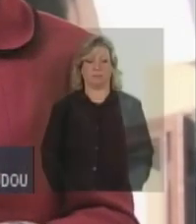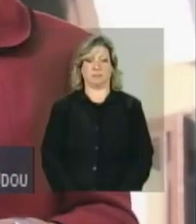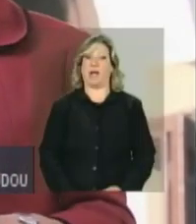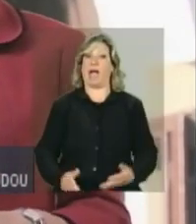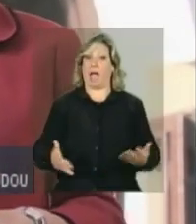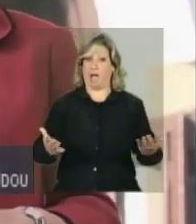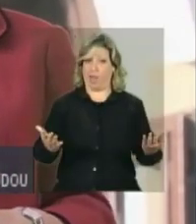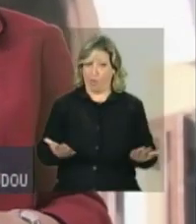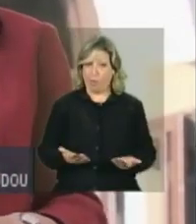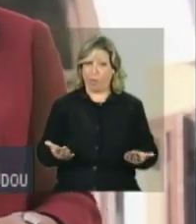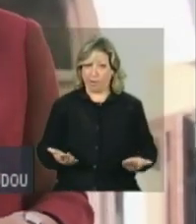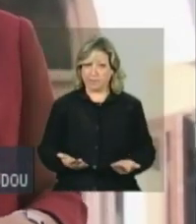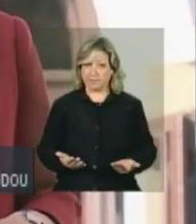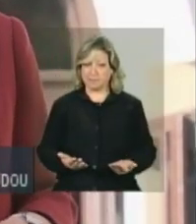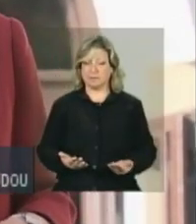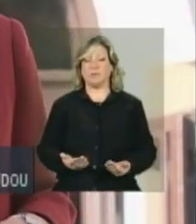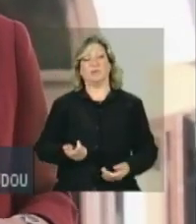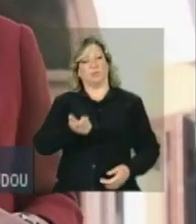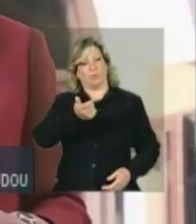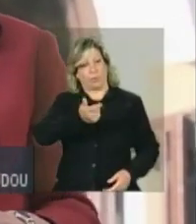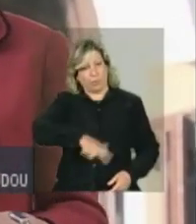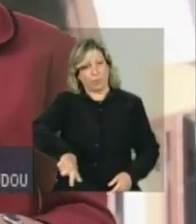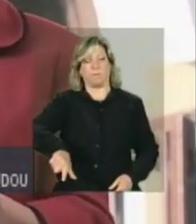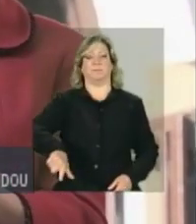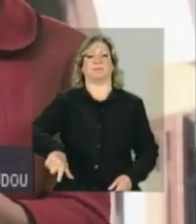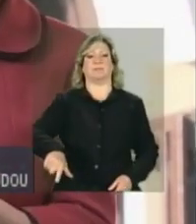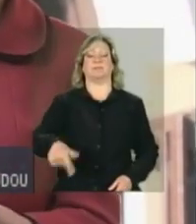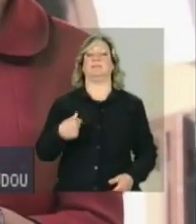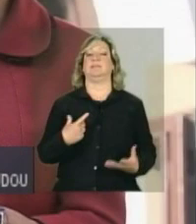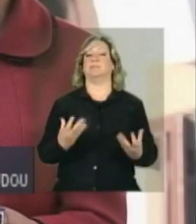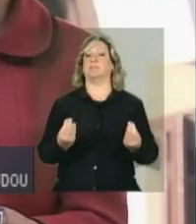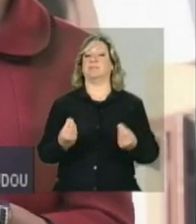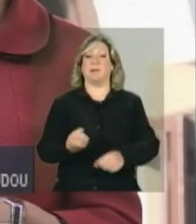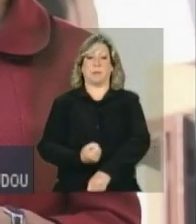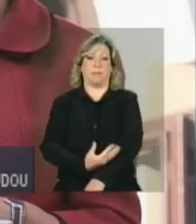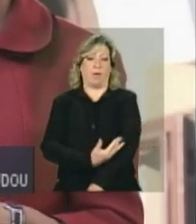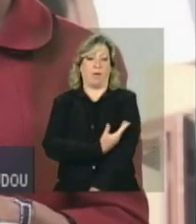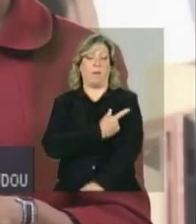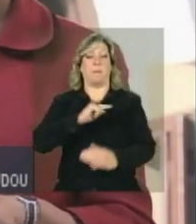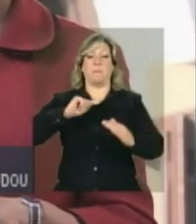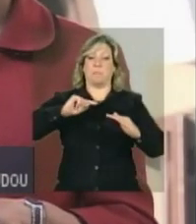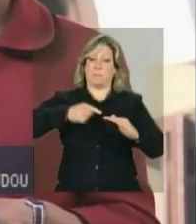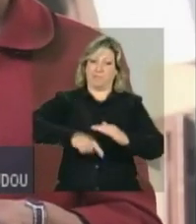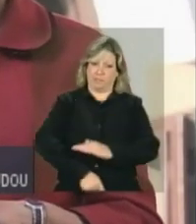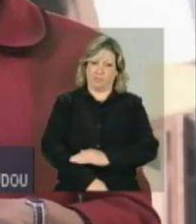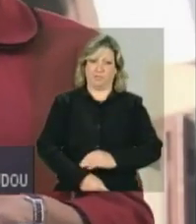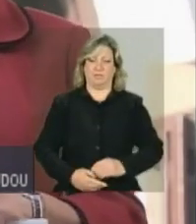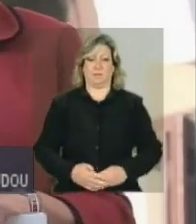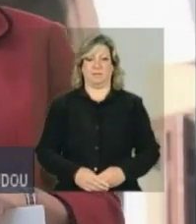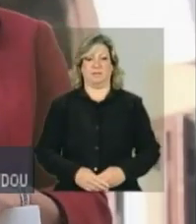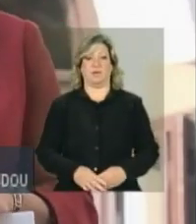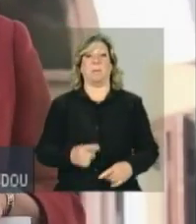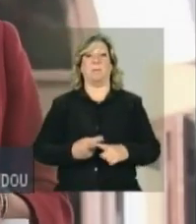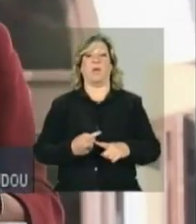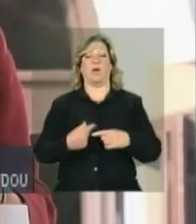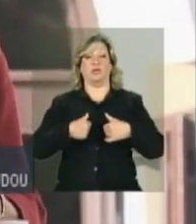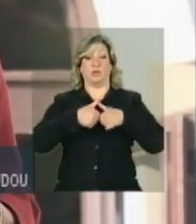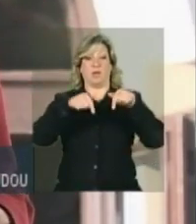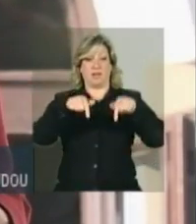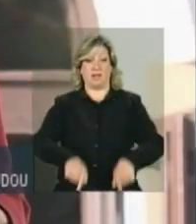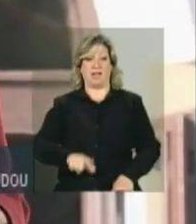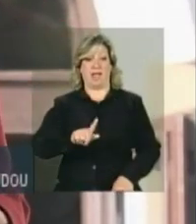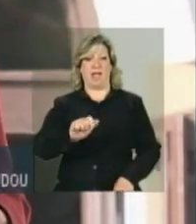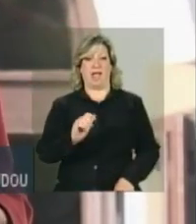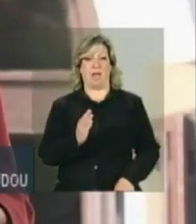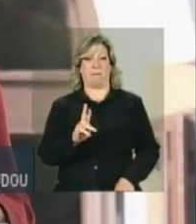Agora, mais uma vez, eu me emociono profundamente por estar aqui em